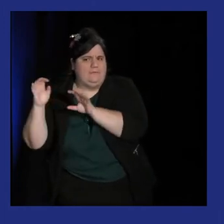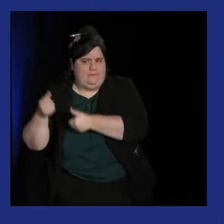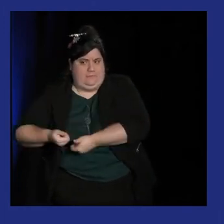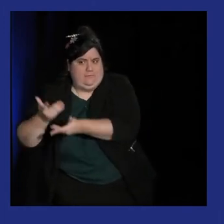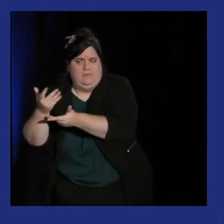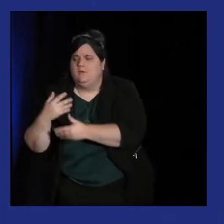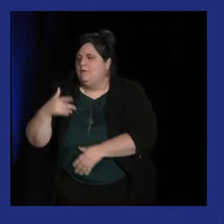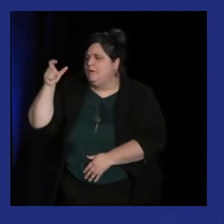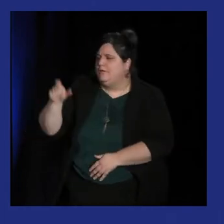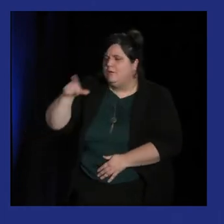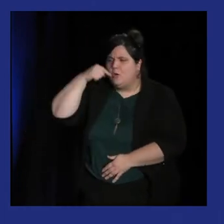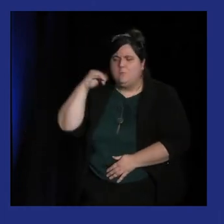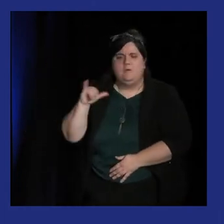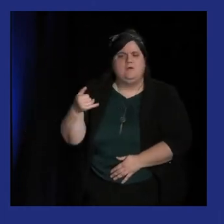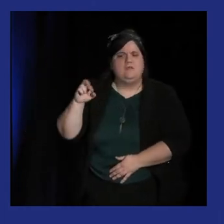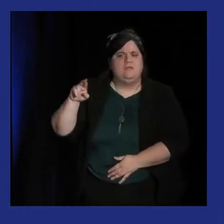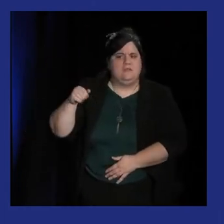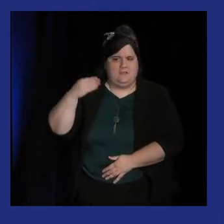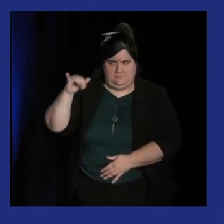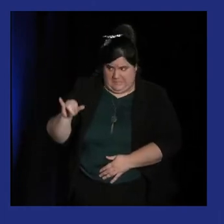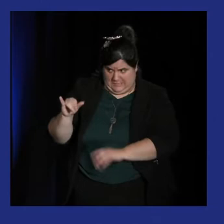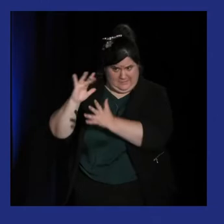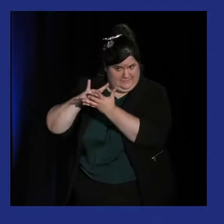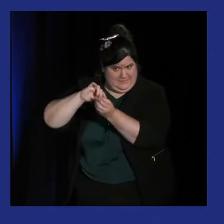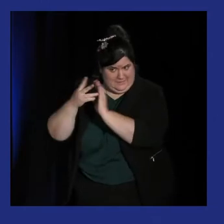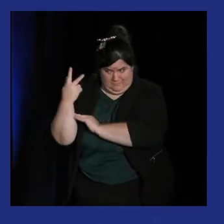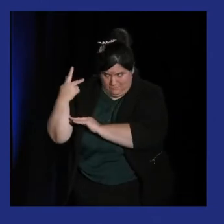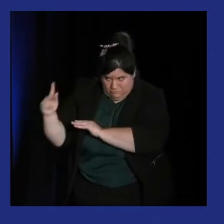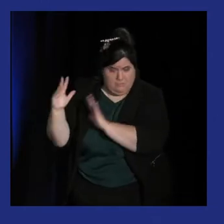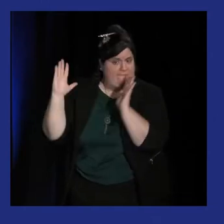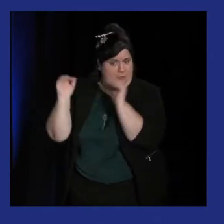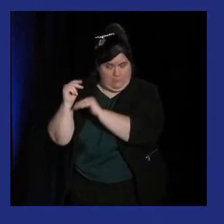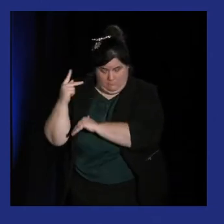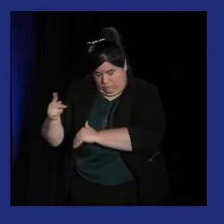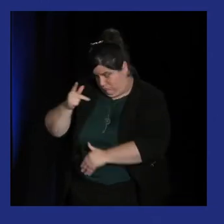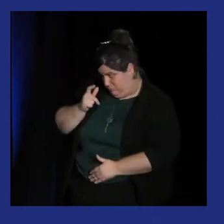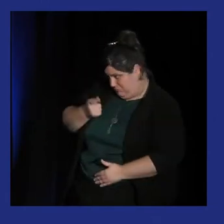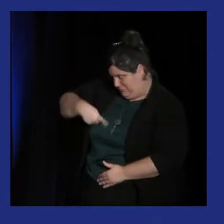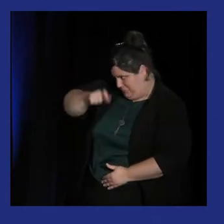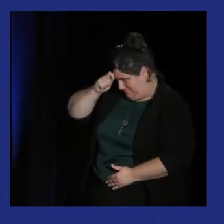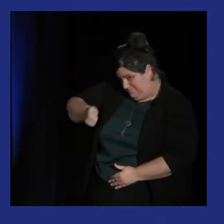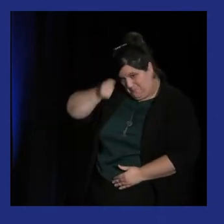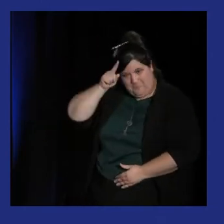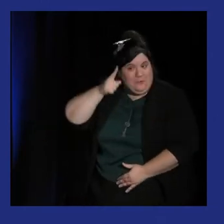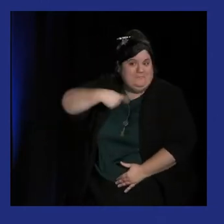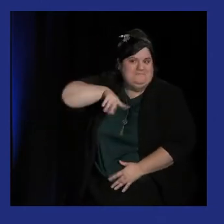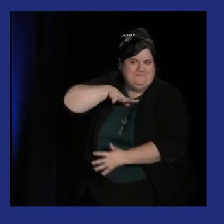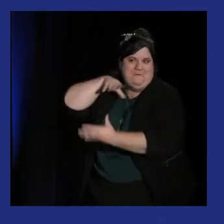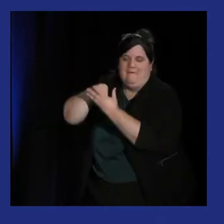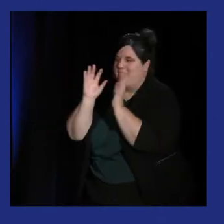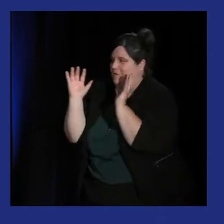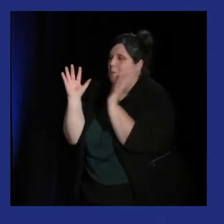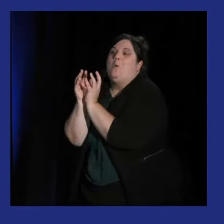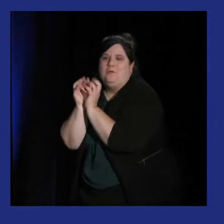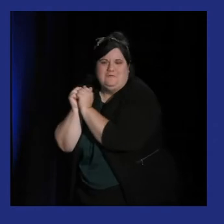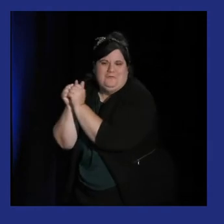Jérémy je lui dirai encore une fois hommage par le biais de son site et de son forum on sait enfin beaucoup d'entre nous dans cette salle se